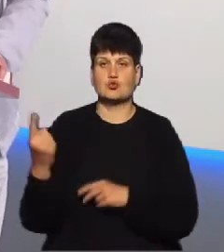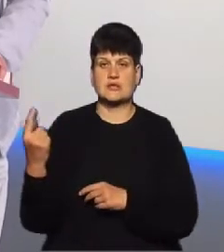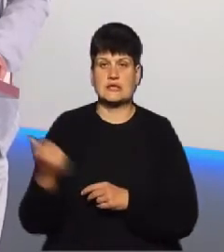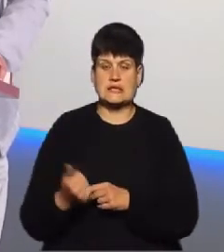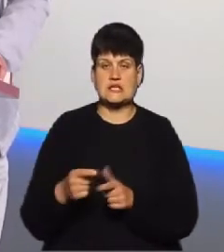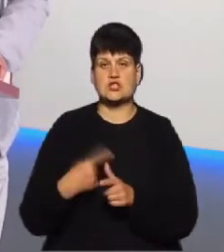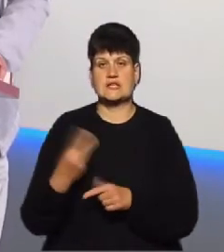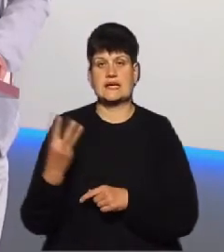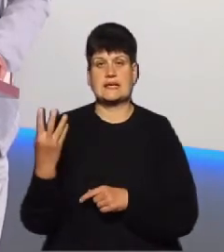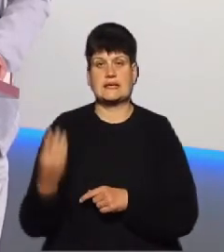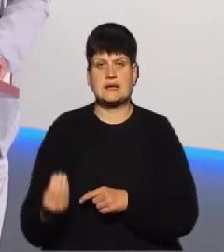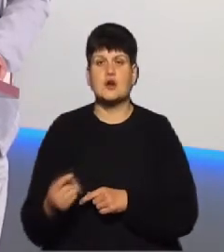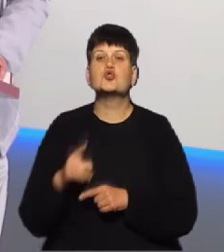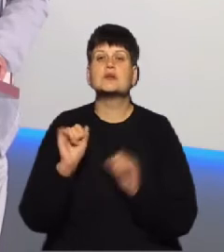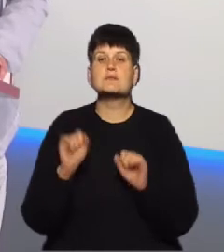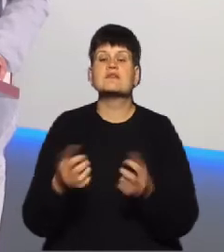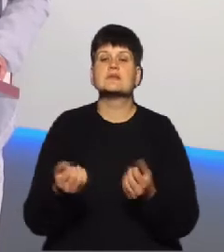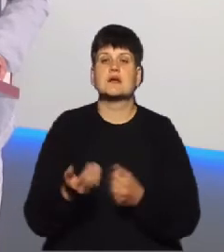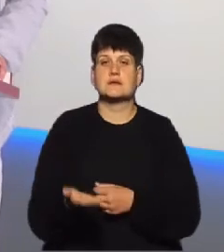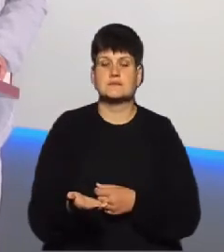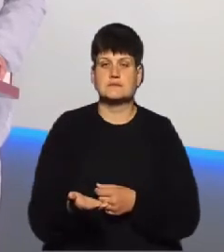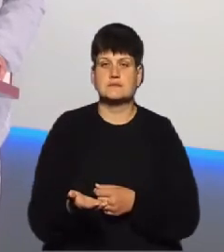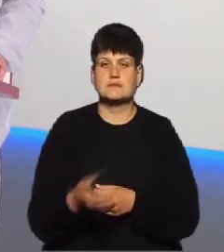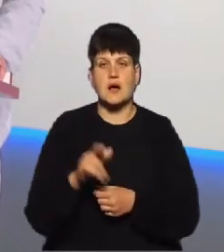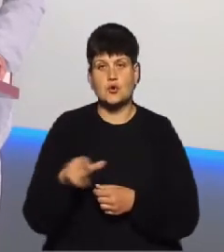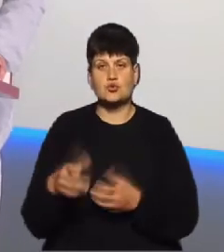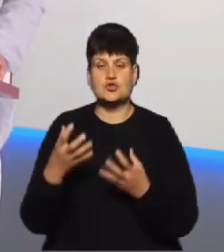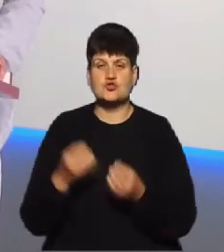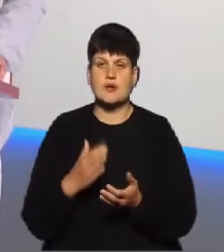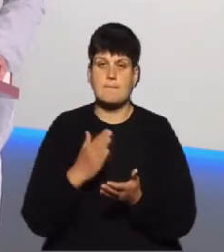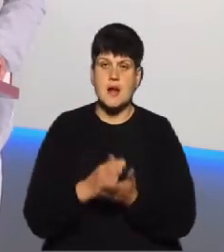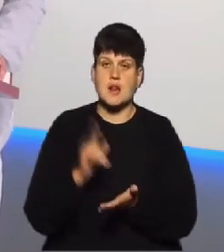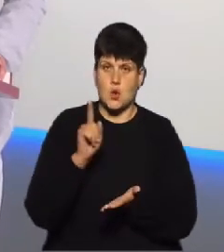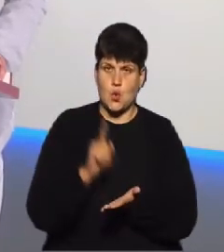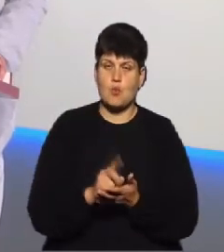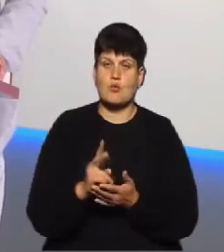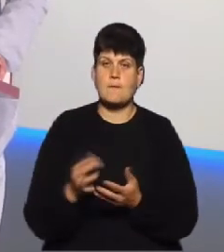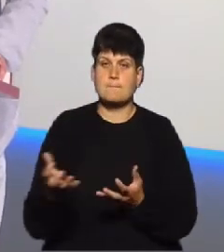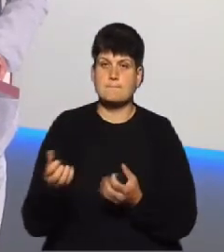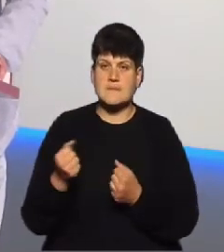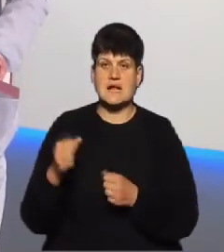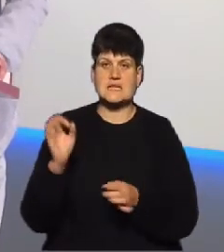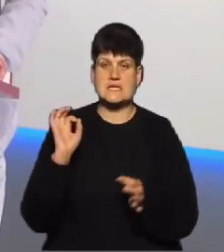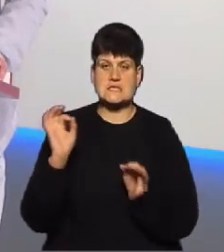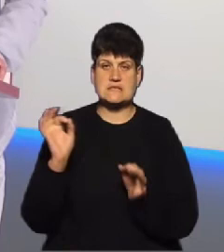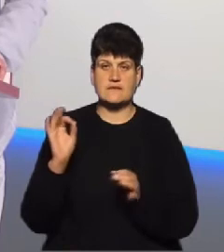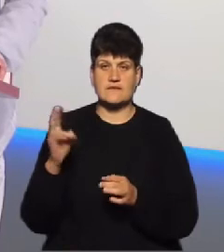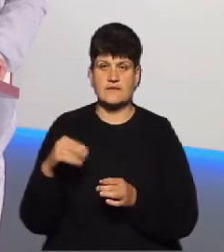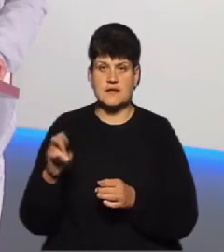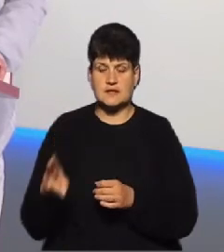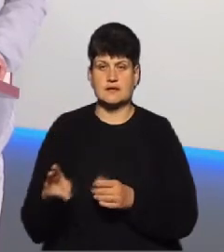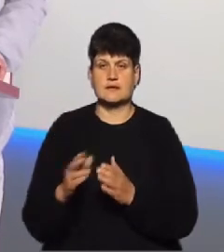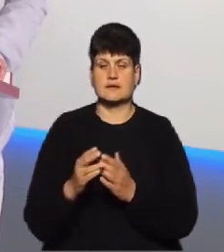ну що ти міг взяти? А люди ще мали обов'язки брати дзвін, брати церковні,